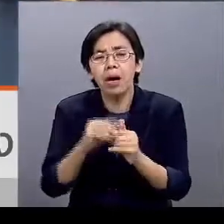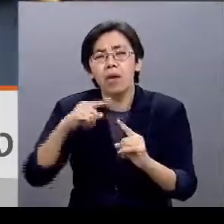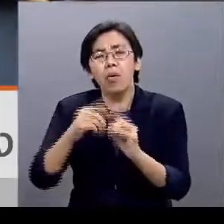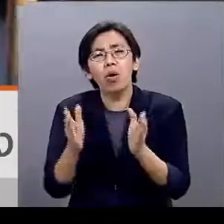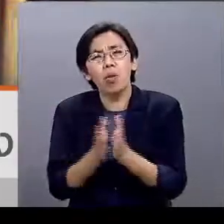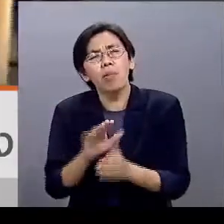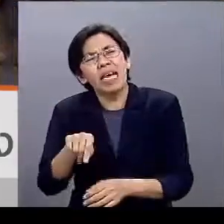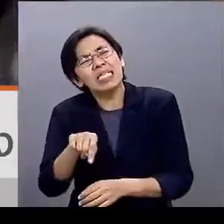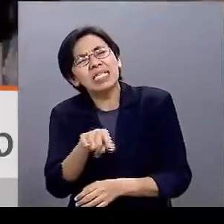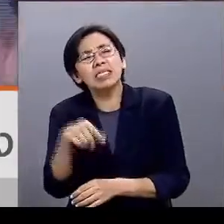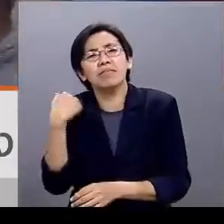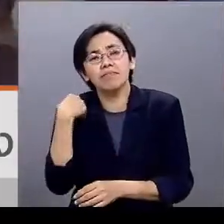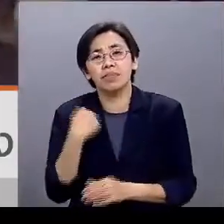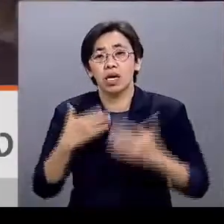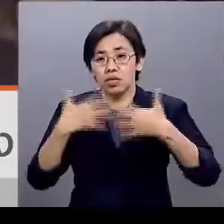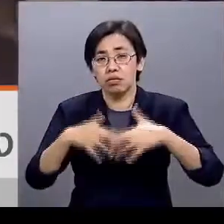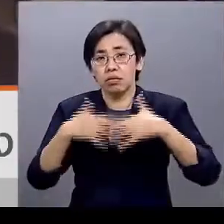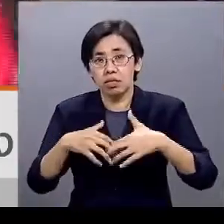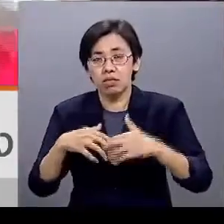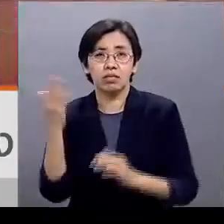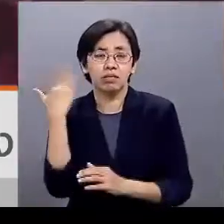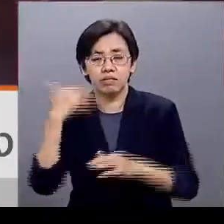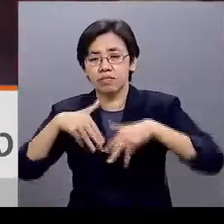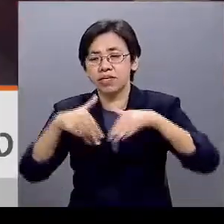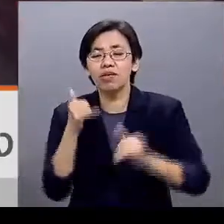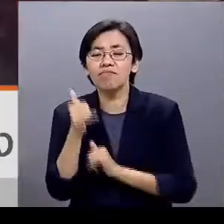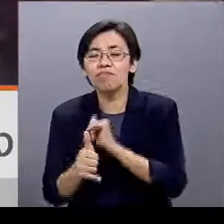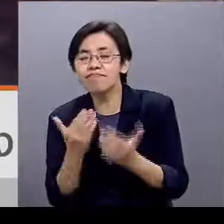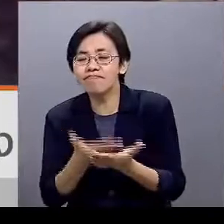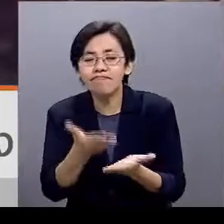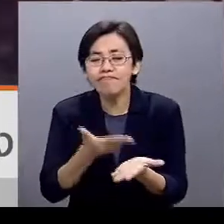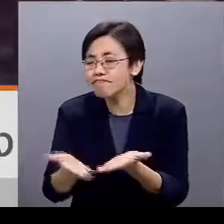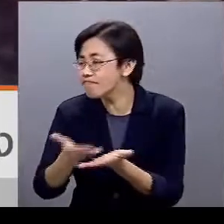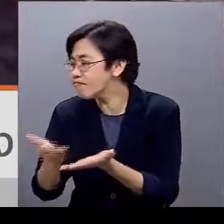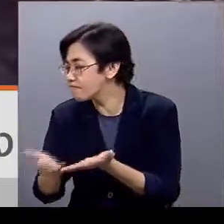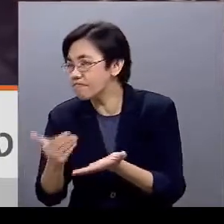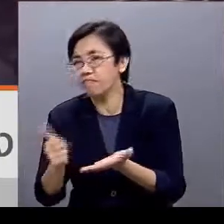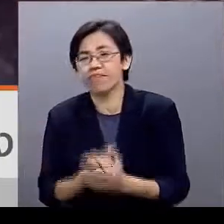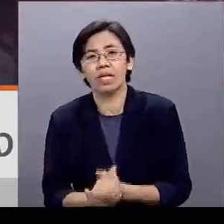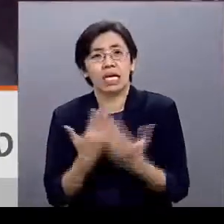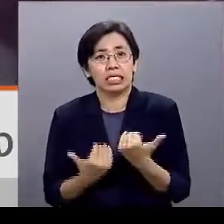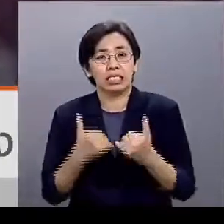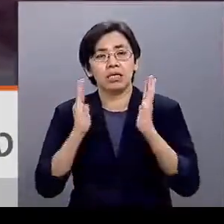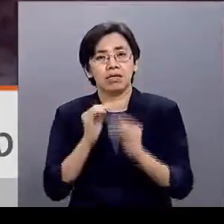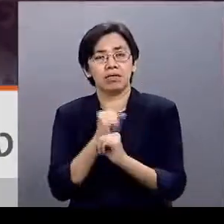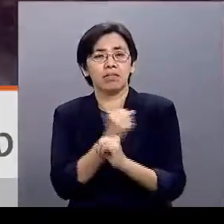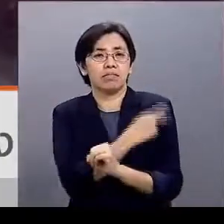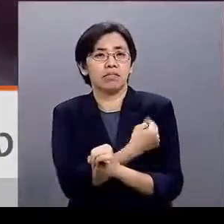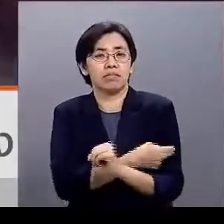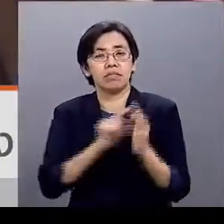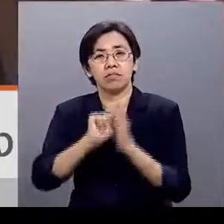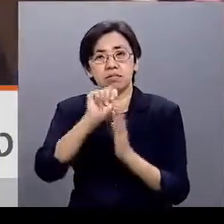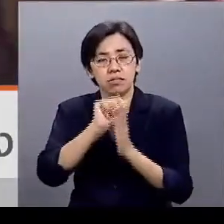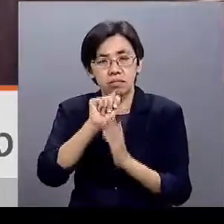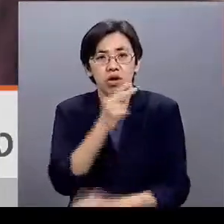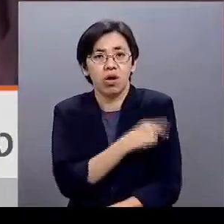าลตรุษจีนปกติก็จะมีประชาชนออกมาซื้อสินค้าจำนวนมากเจ้าหน้าที่สาธารณสุขจังหวัดตากและโรงพยาบาลแม่ส